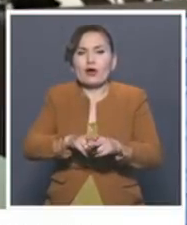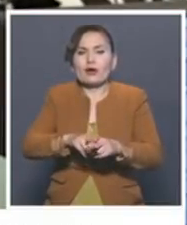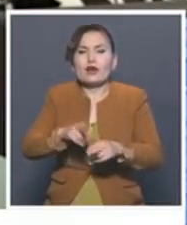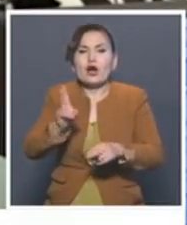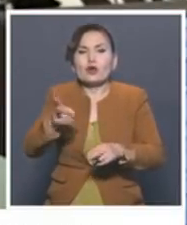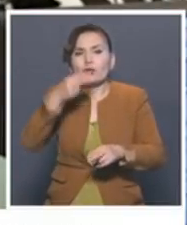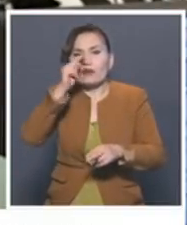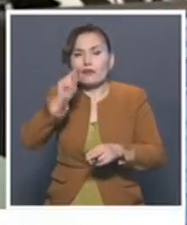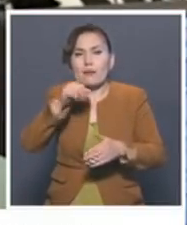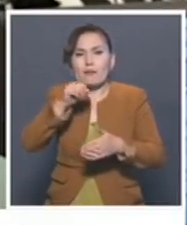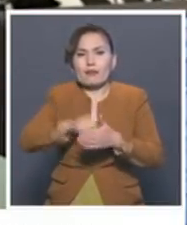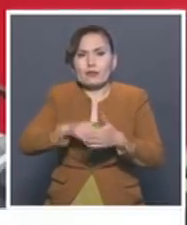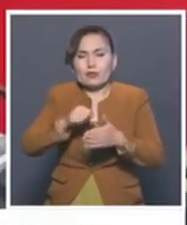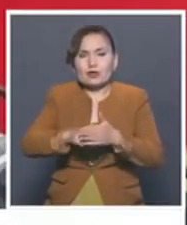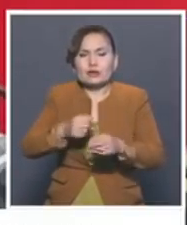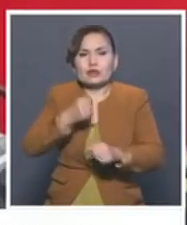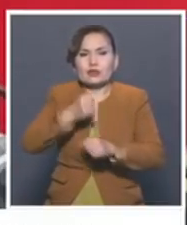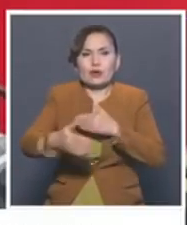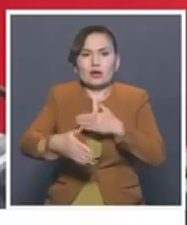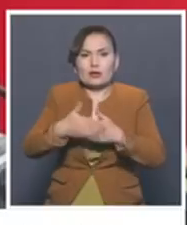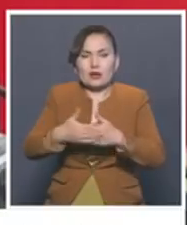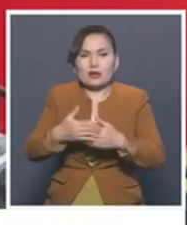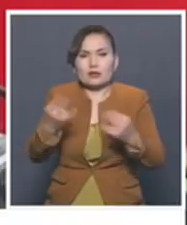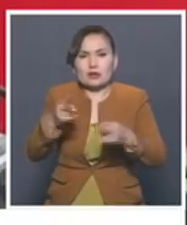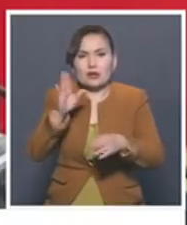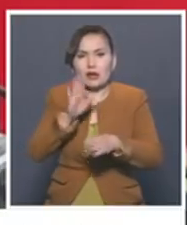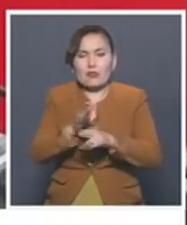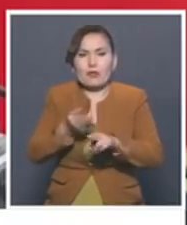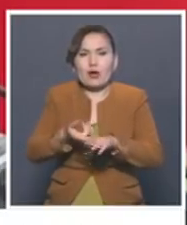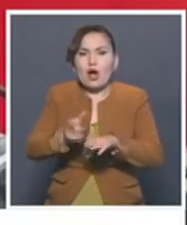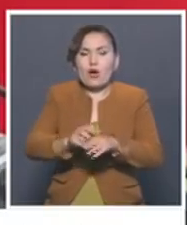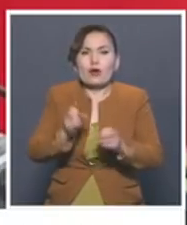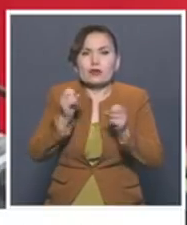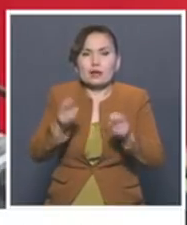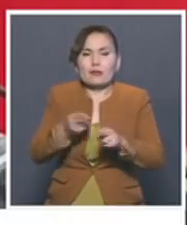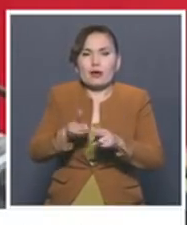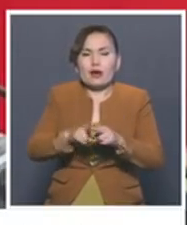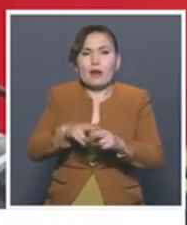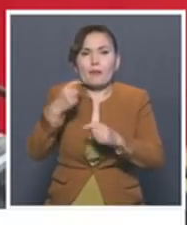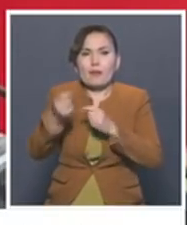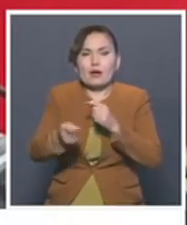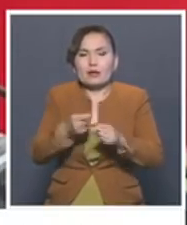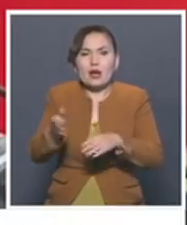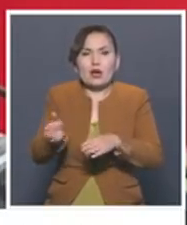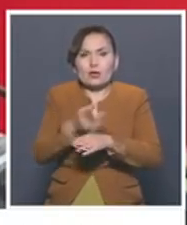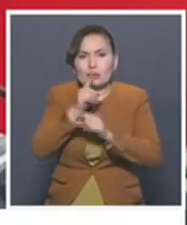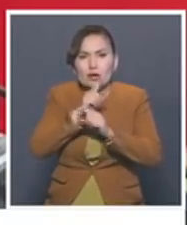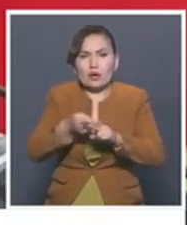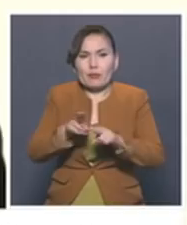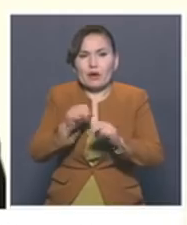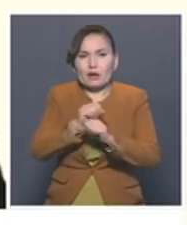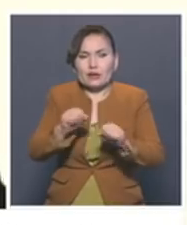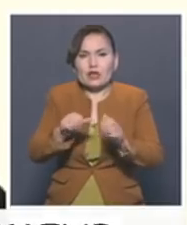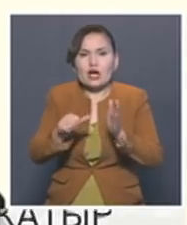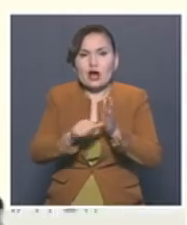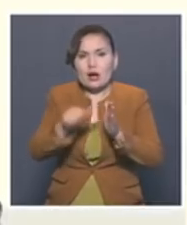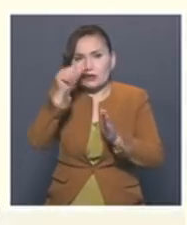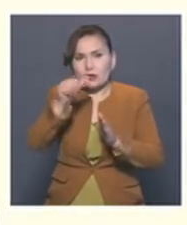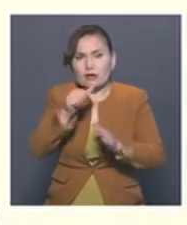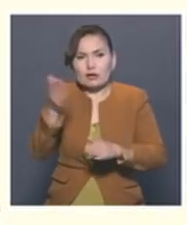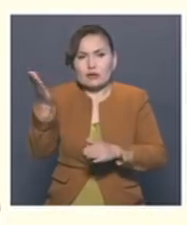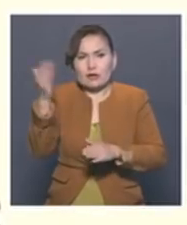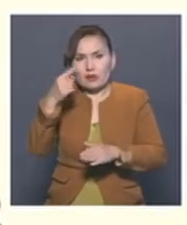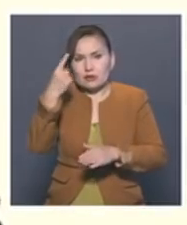уәде берді. Өзге бір мәліметтерге қарағанда, порттан қауіпті материал әкетілмесе, бүкіл Бейруттің жарылатыны жарты жыл бұрын